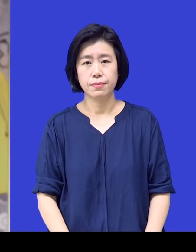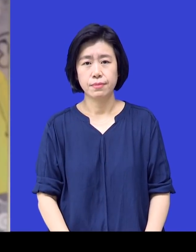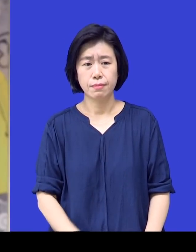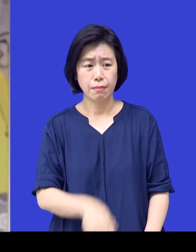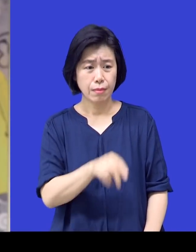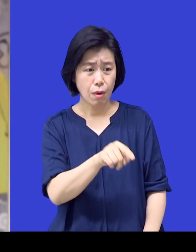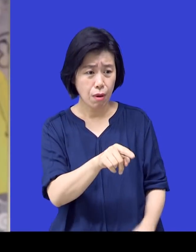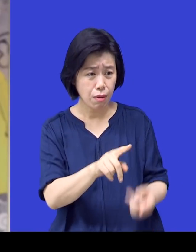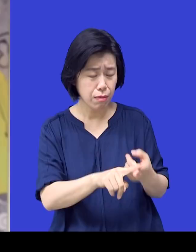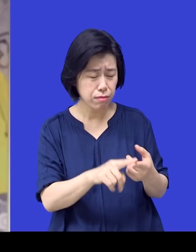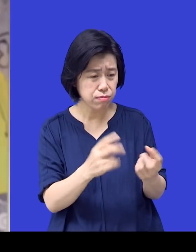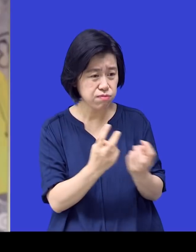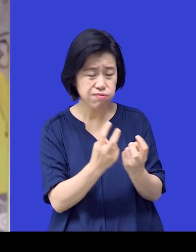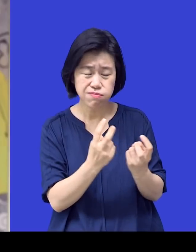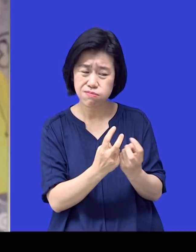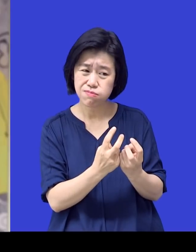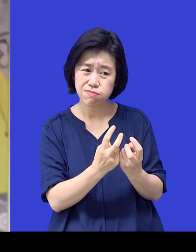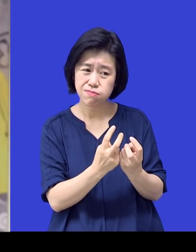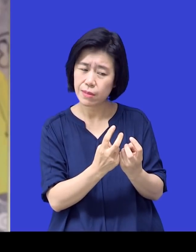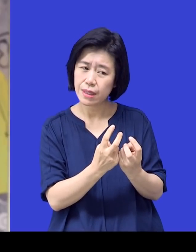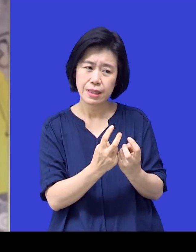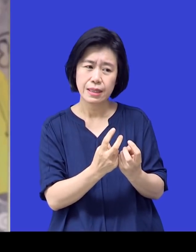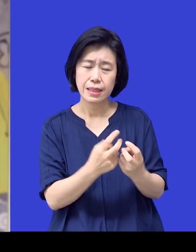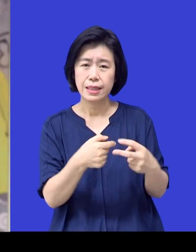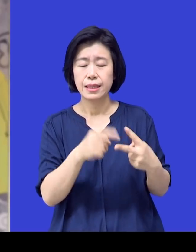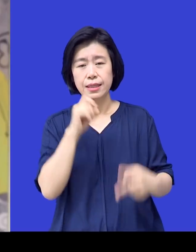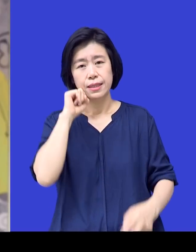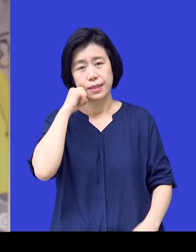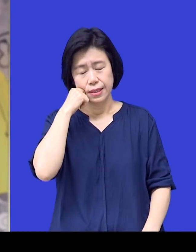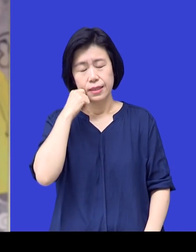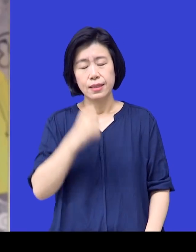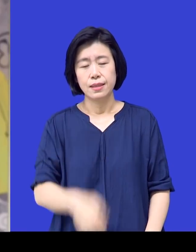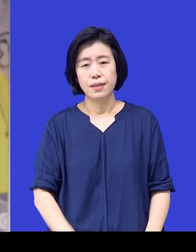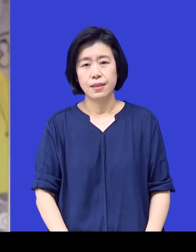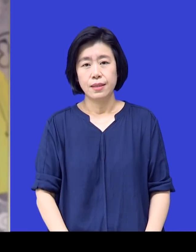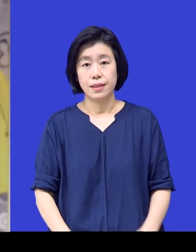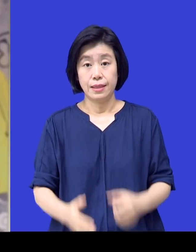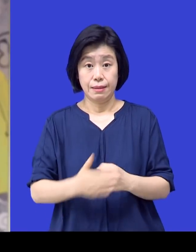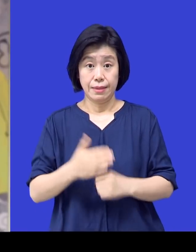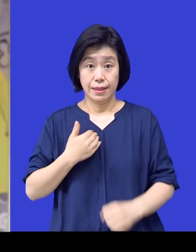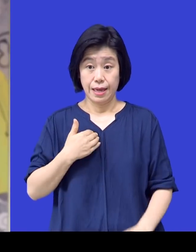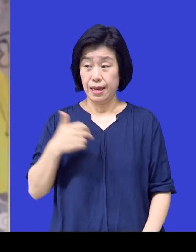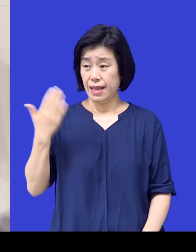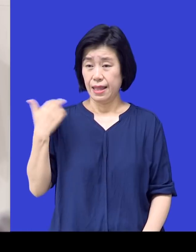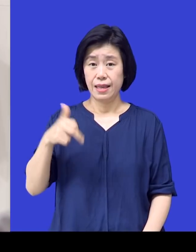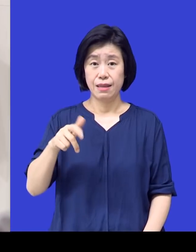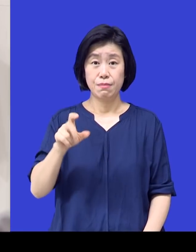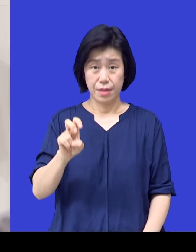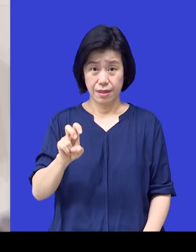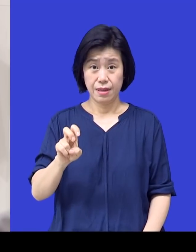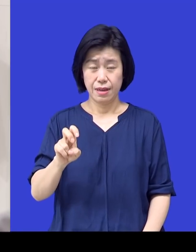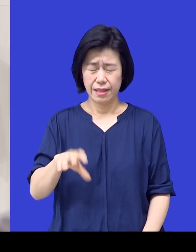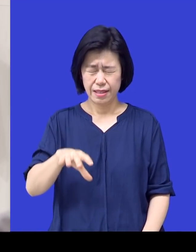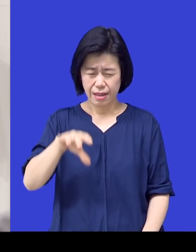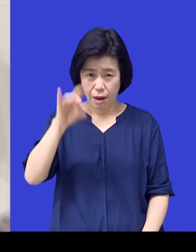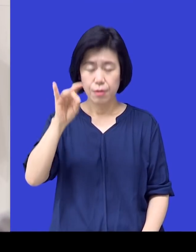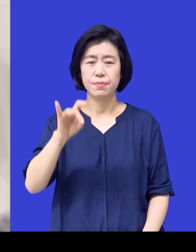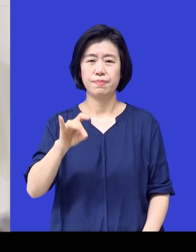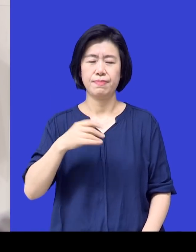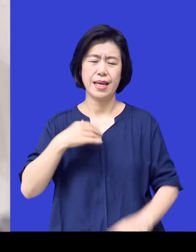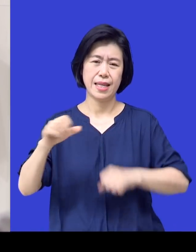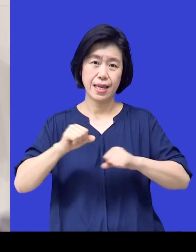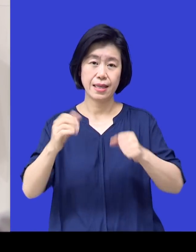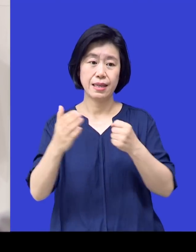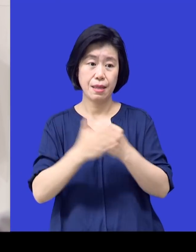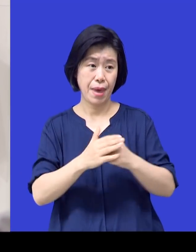이걸 어떻게 받아들여야 되는가. 그래서 그때는 컴패션 초기였기 때문에 카메라를 들고 그